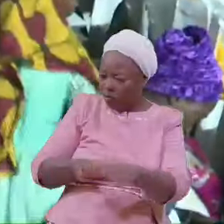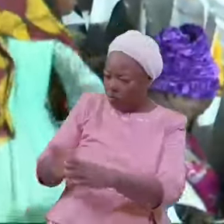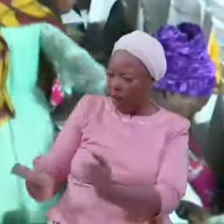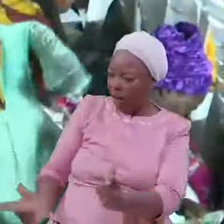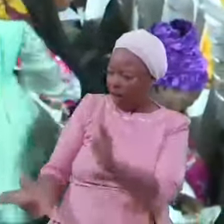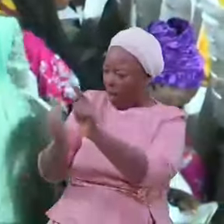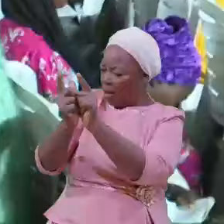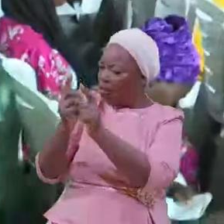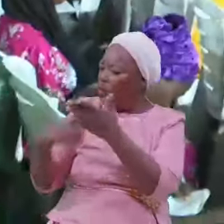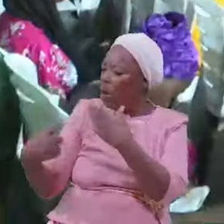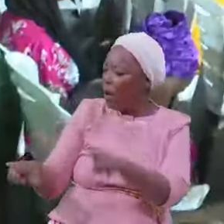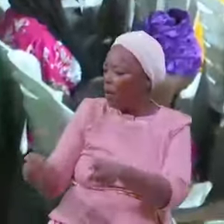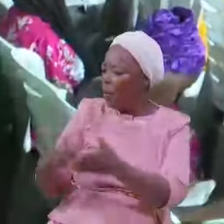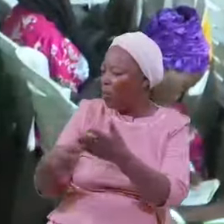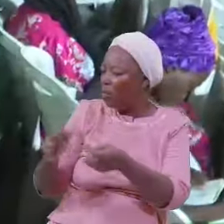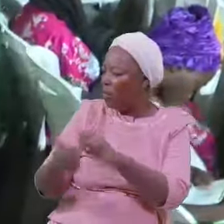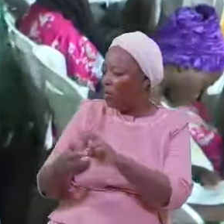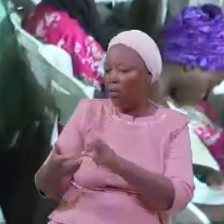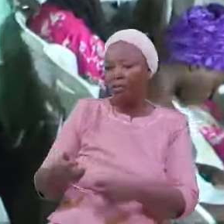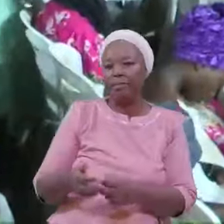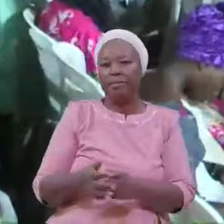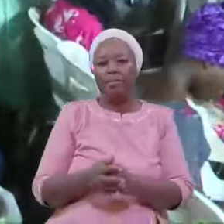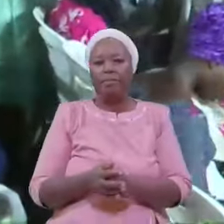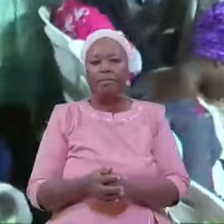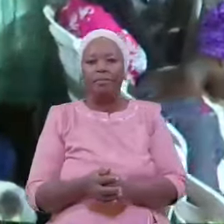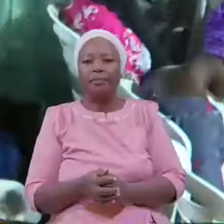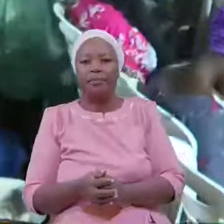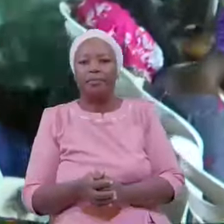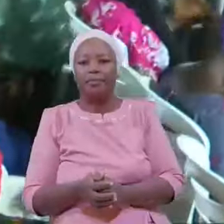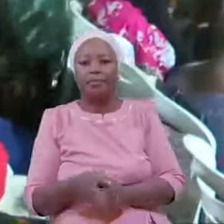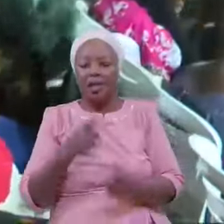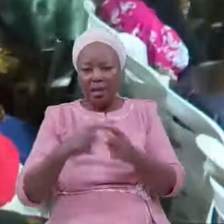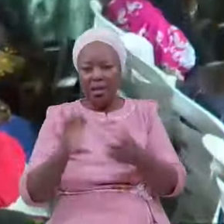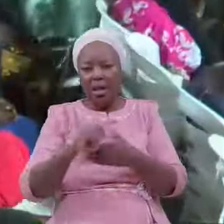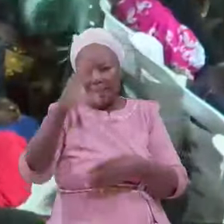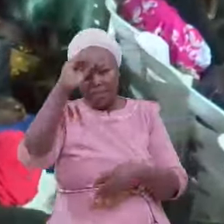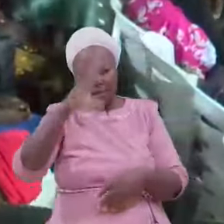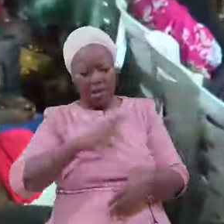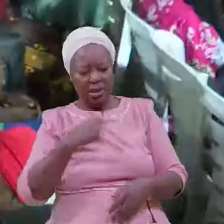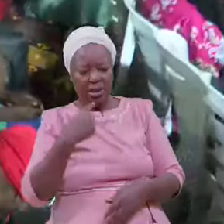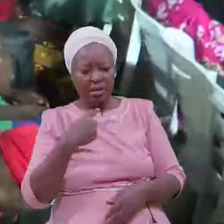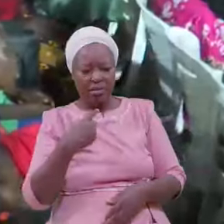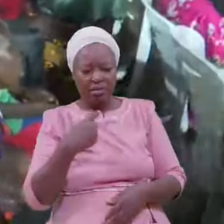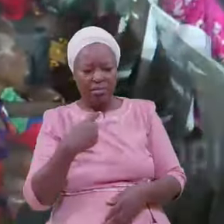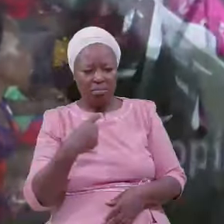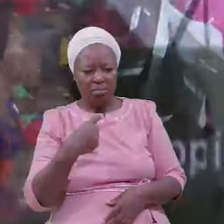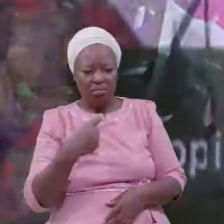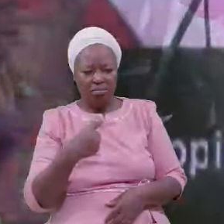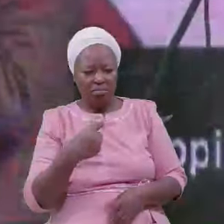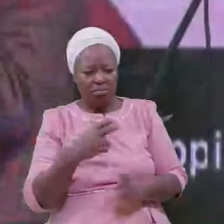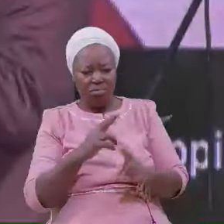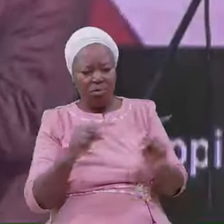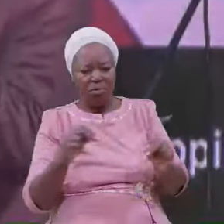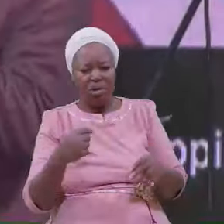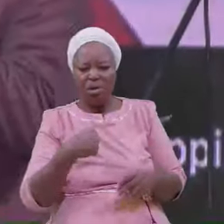your car? Anong problema ng kotse mo? And the man said, I don't know. Ang sabi ng tao, ng driver, pushed, hindi ko alam. I